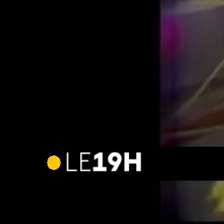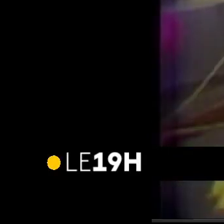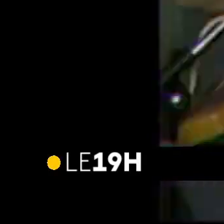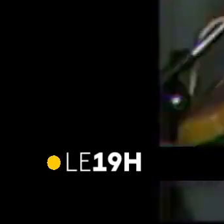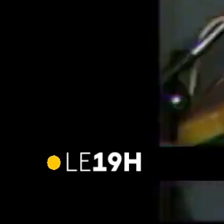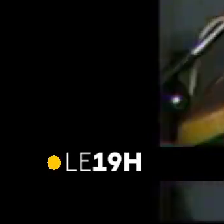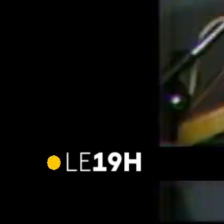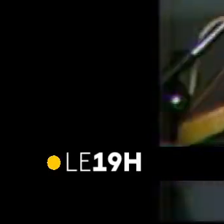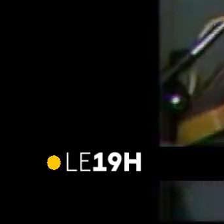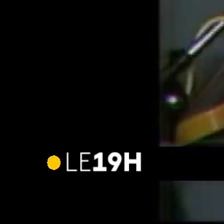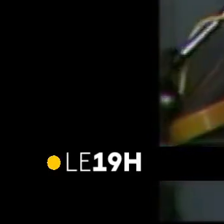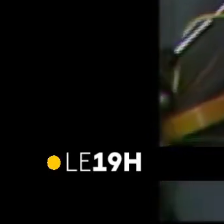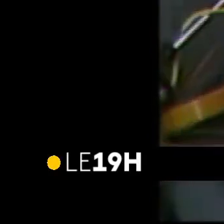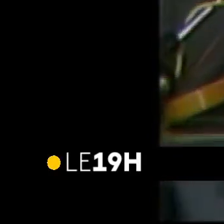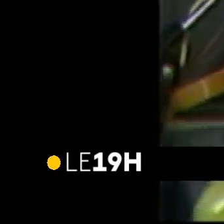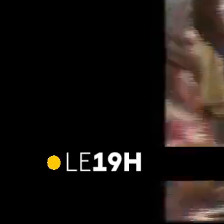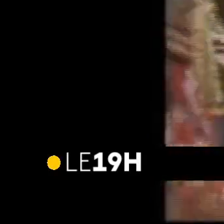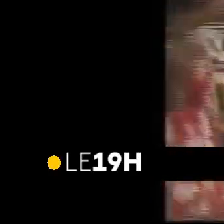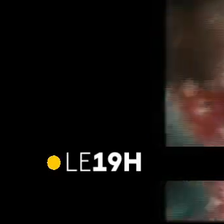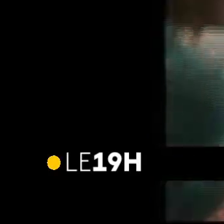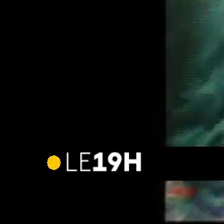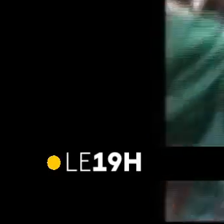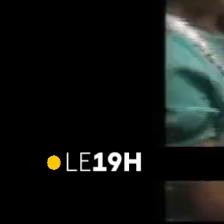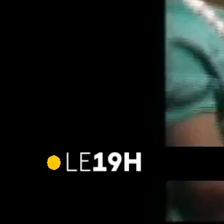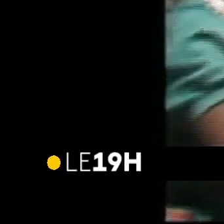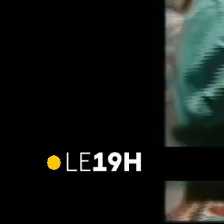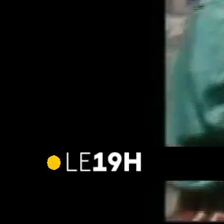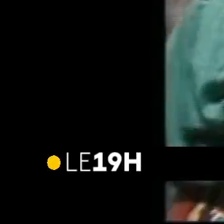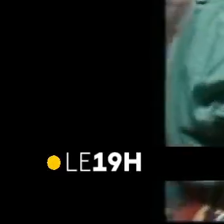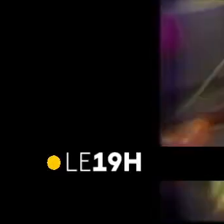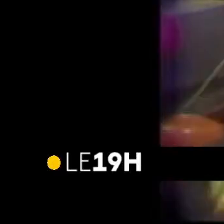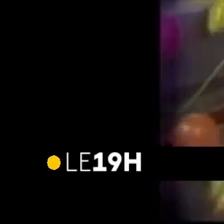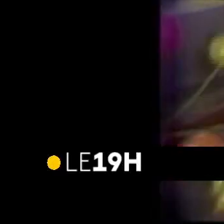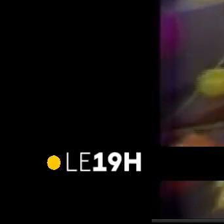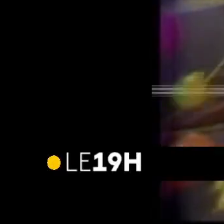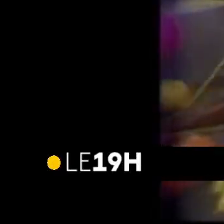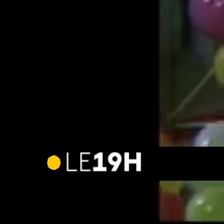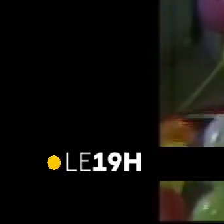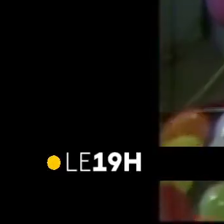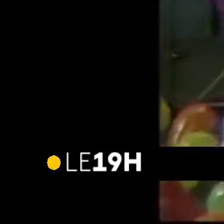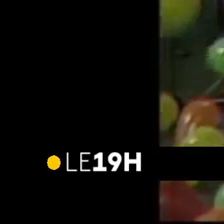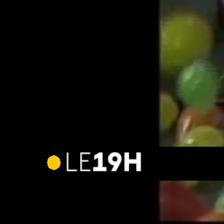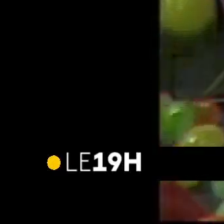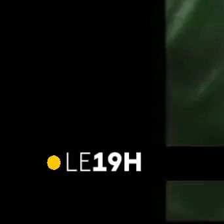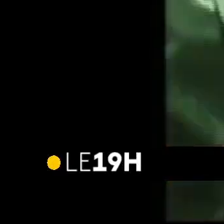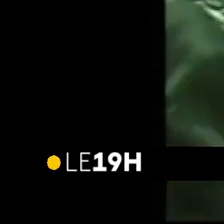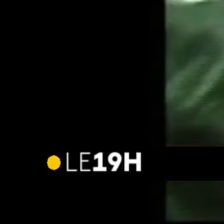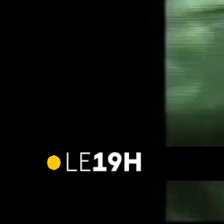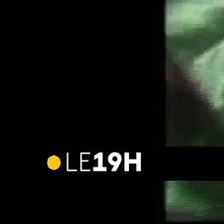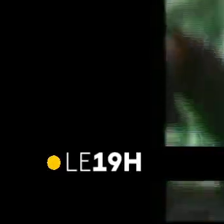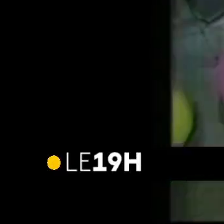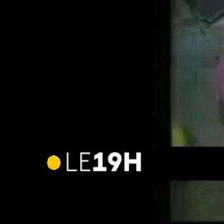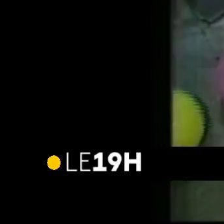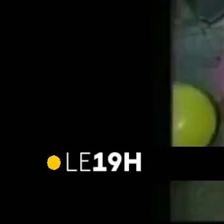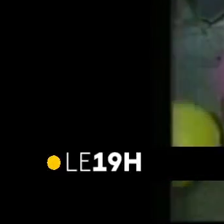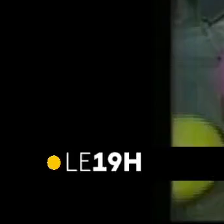Chapeau jaune et ta joli chapeau. Des petits, des gros, des bas, des hauts, des